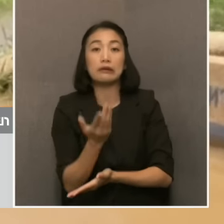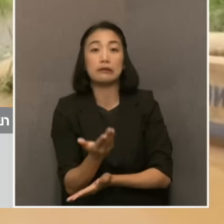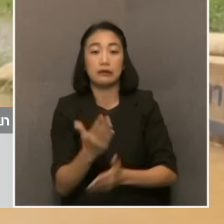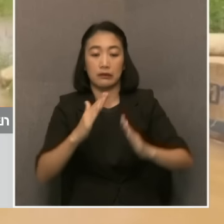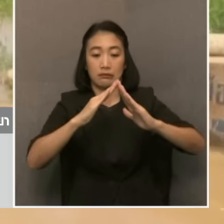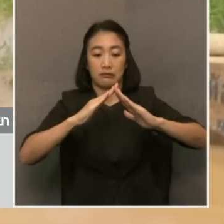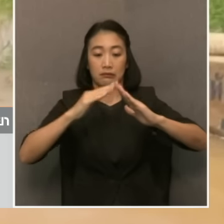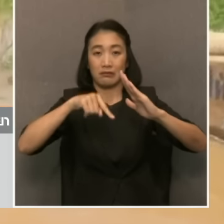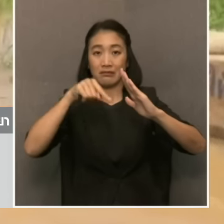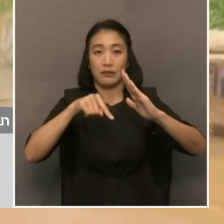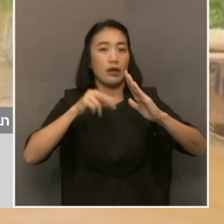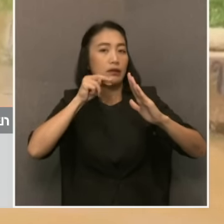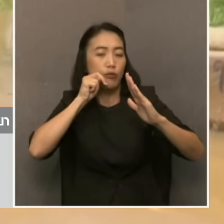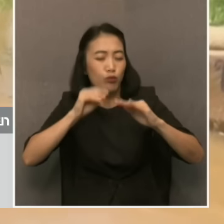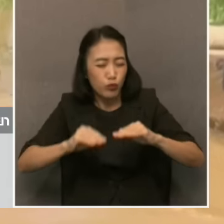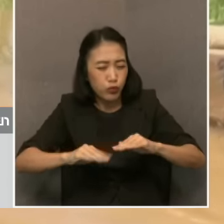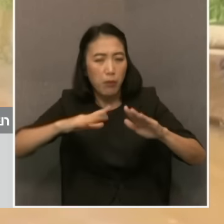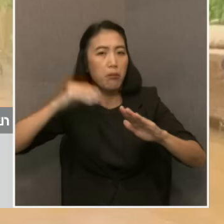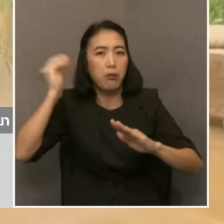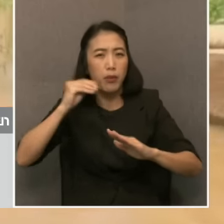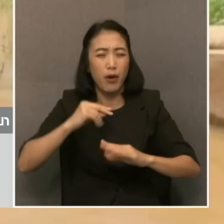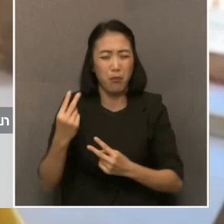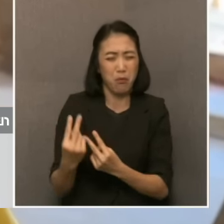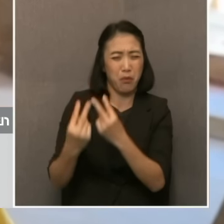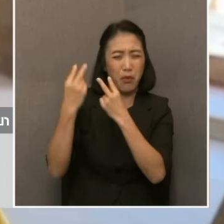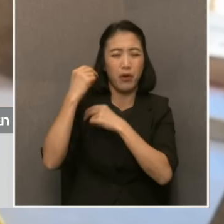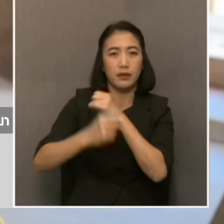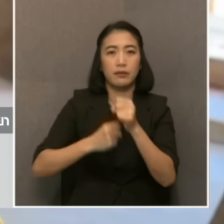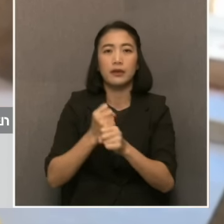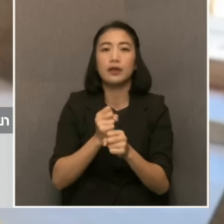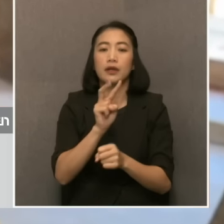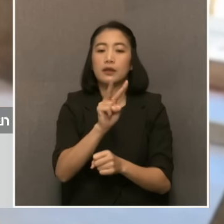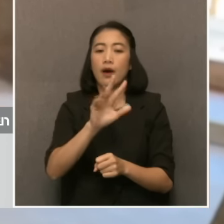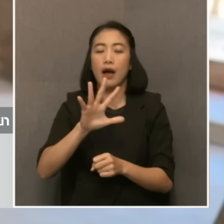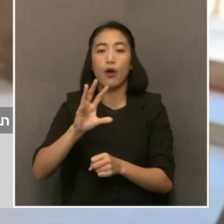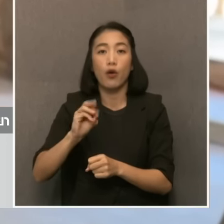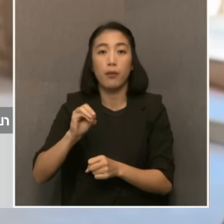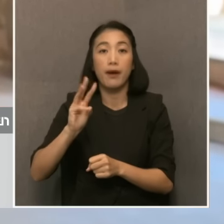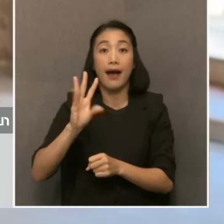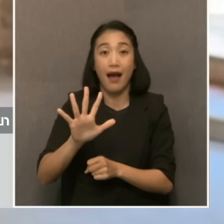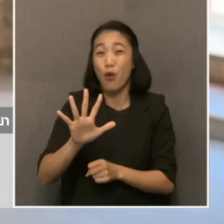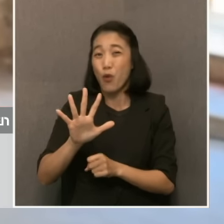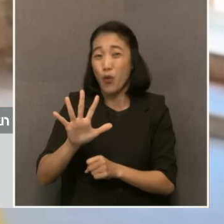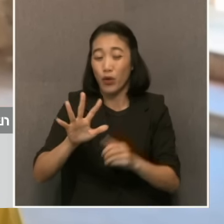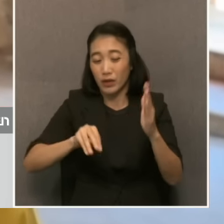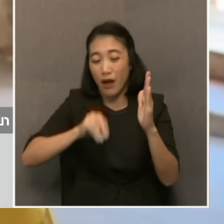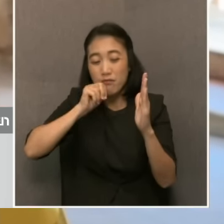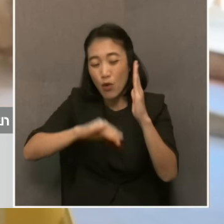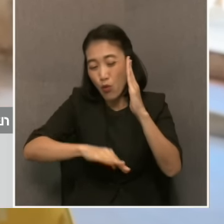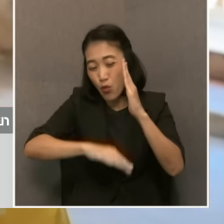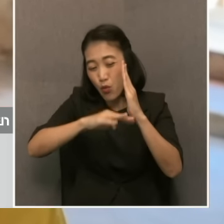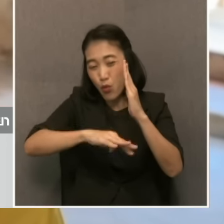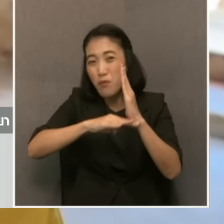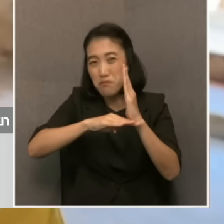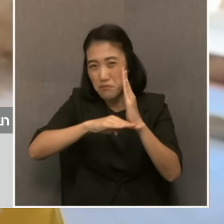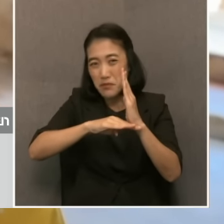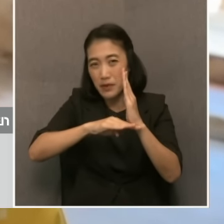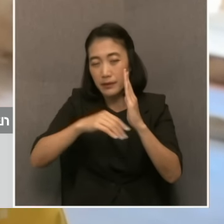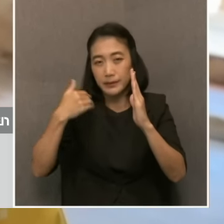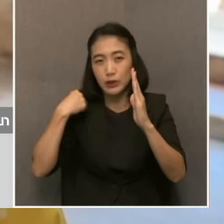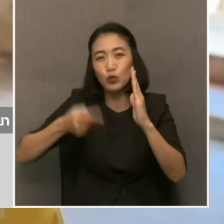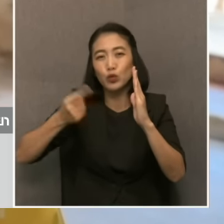มีร่องรอยความเสียหายตั้งแต่ครั้งปี 2565ค่ะพอน้ำท่วมเต็มพื้นที่ทางวัดก็จะถูกตัดขาด